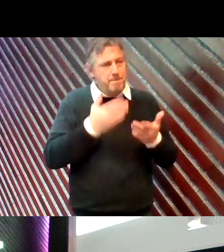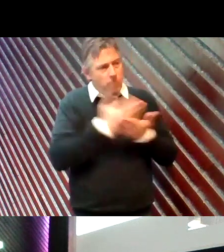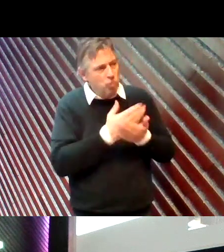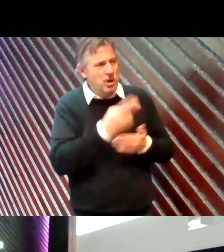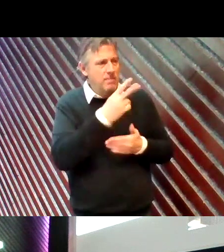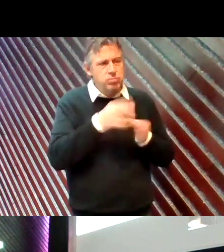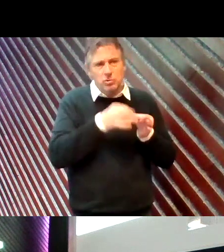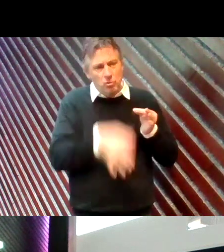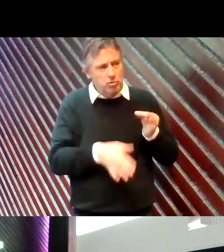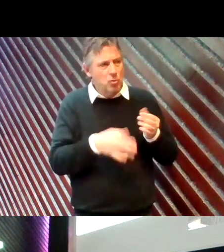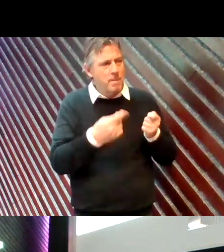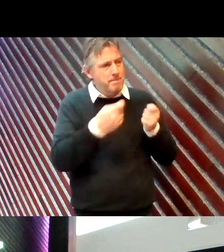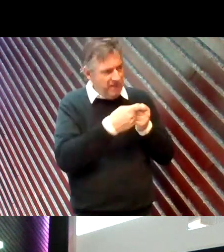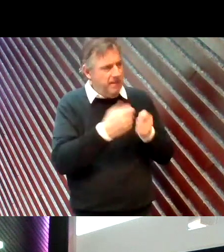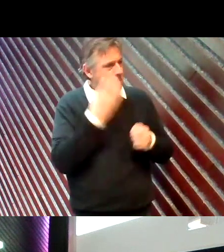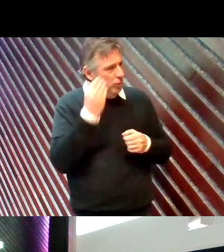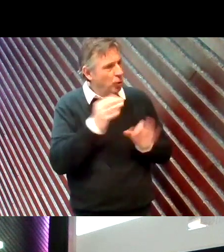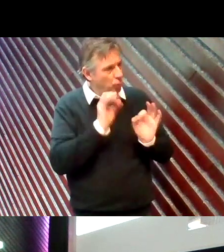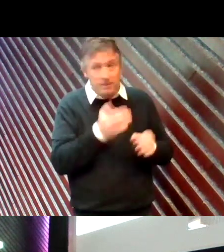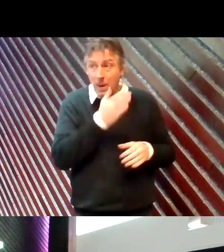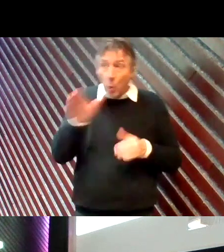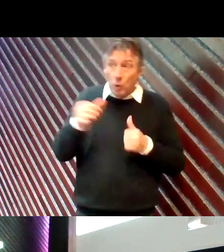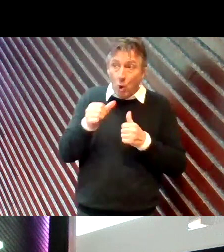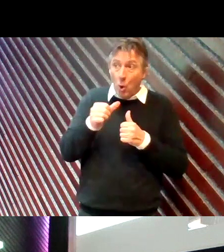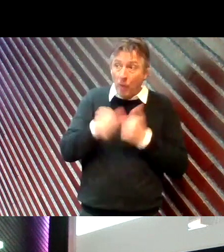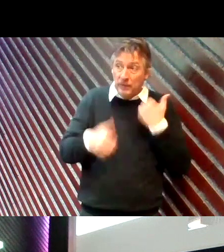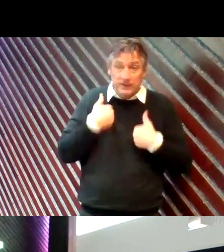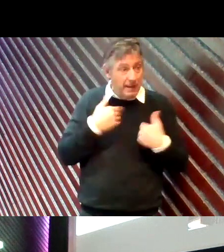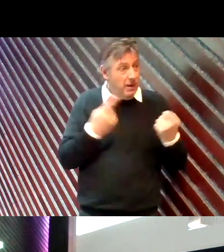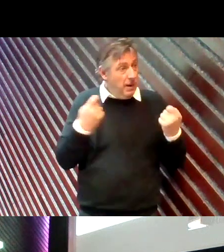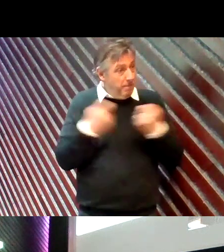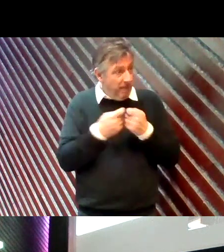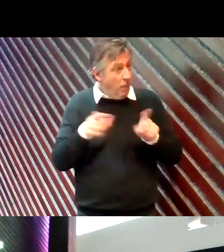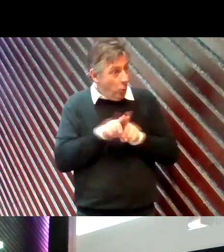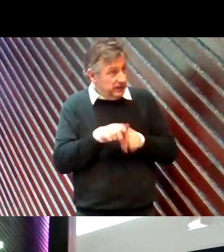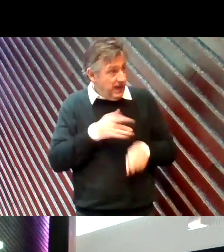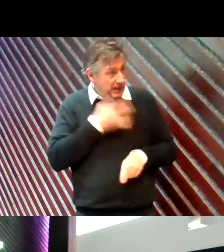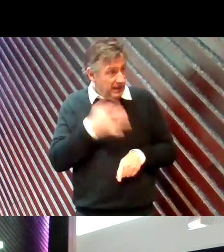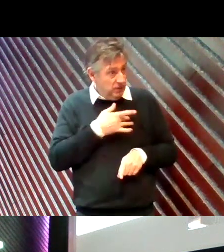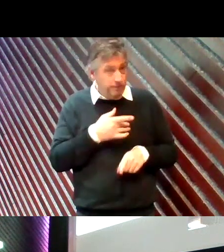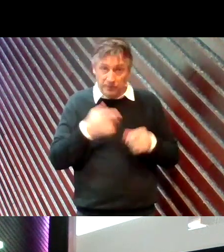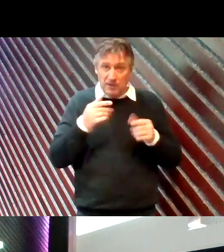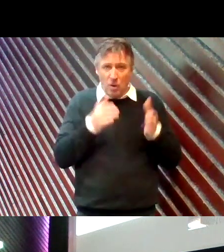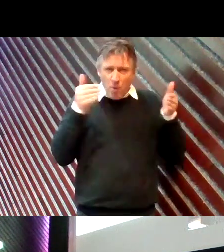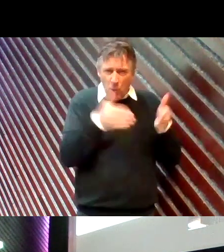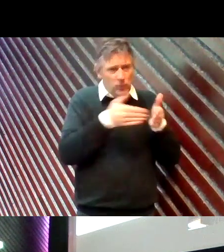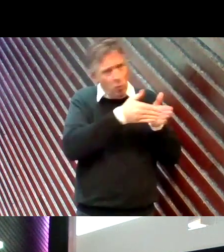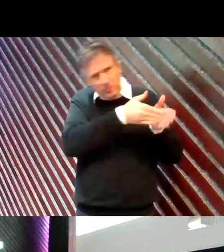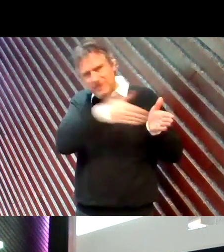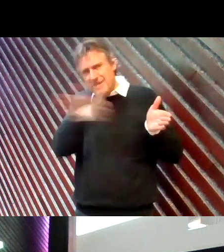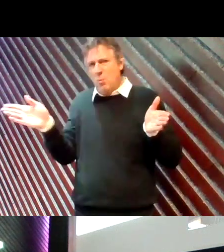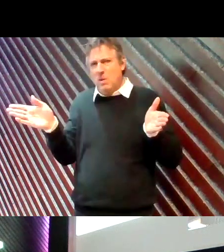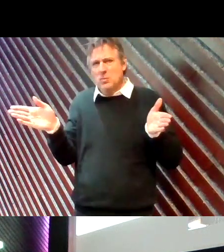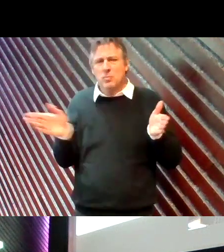projet votre solution ne peut pas être pertinent pour d'autres types de handicap on essaie de décloisonner en fait les solutions et puis un deuxième